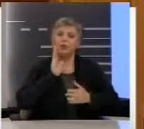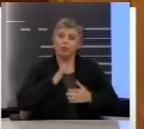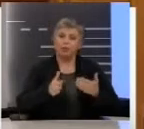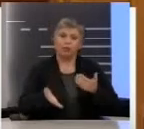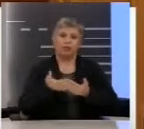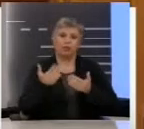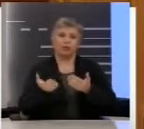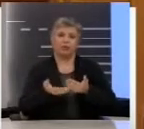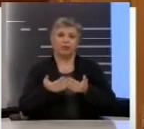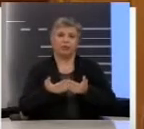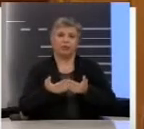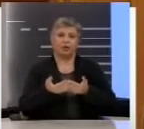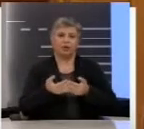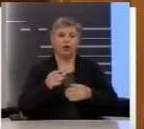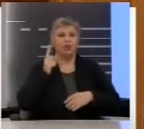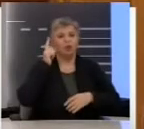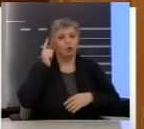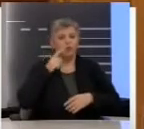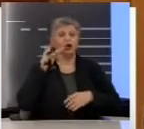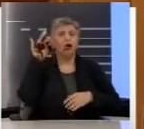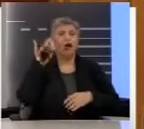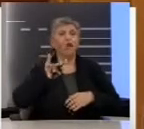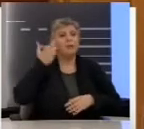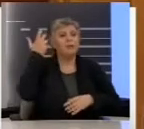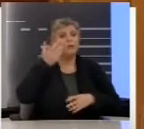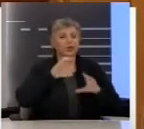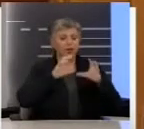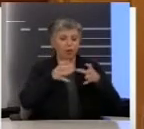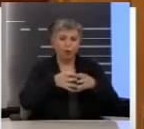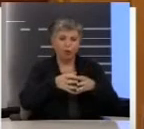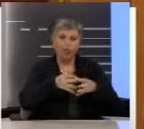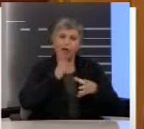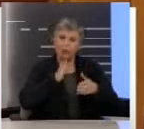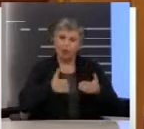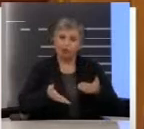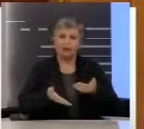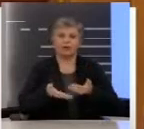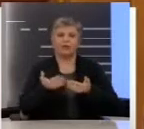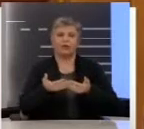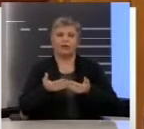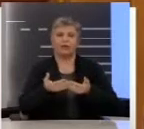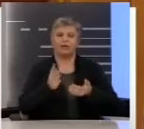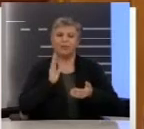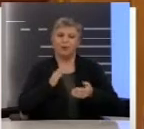ότι και η κοινότητα επιστημονική είναι πρόθυμη να συμβάλλει με βάση αυτή την